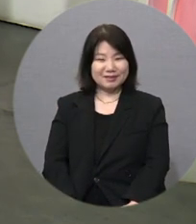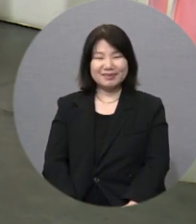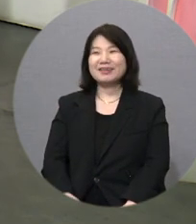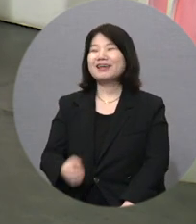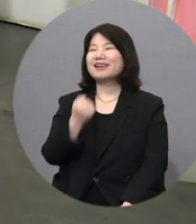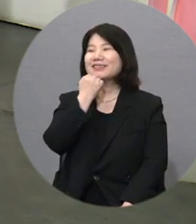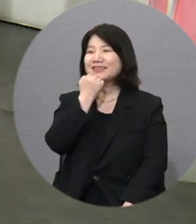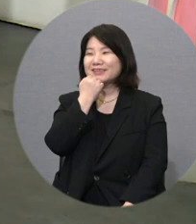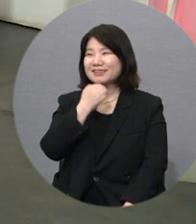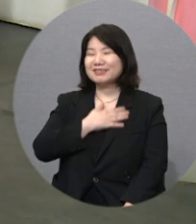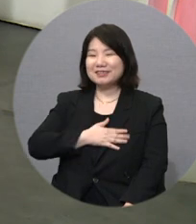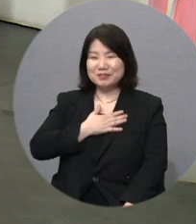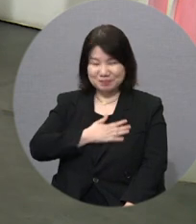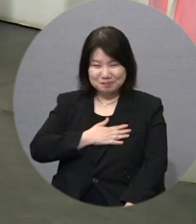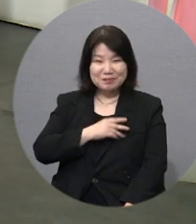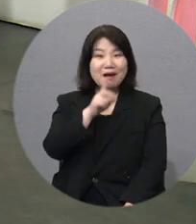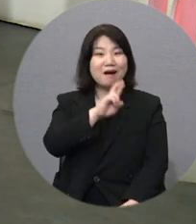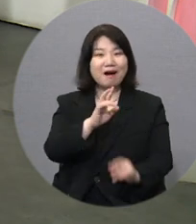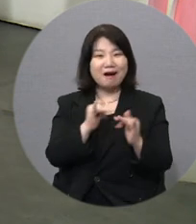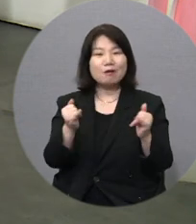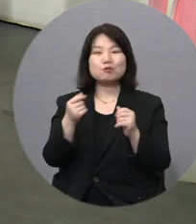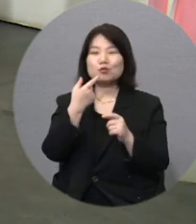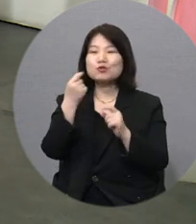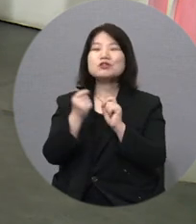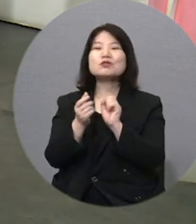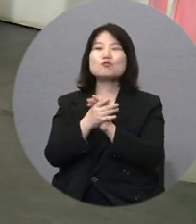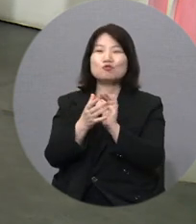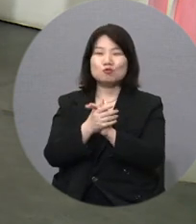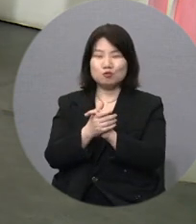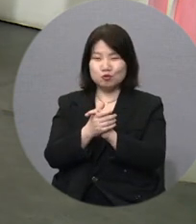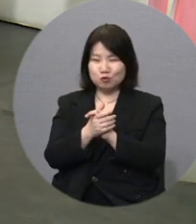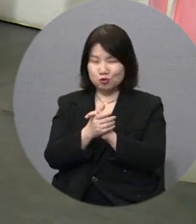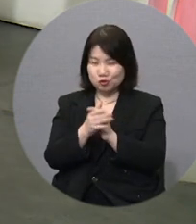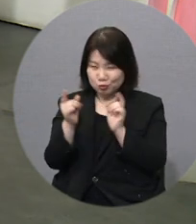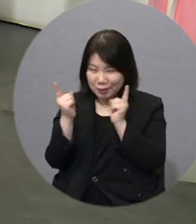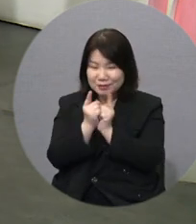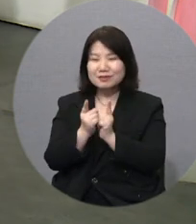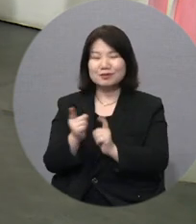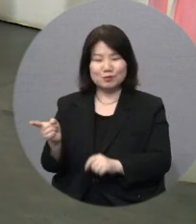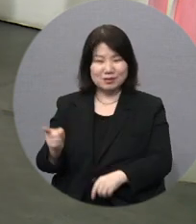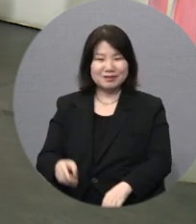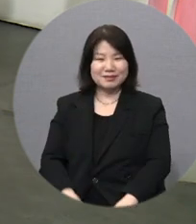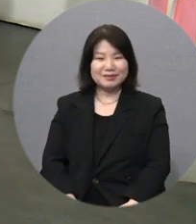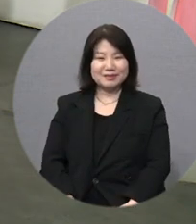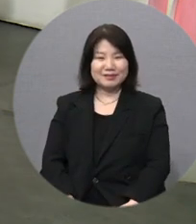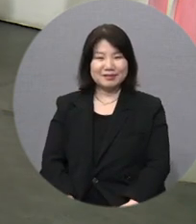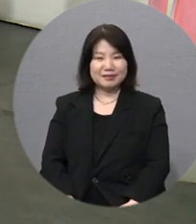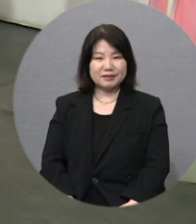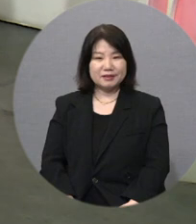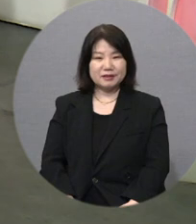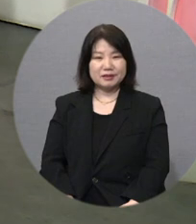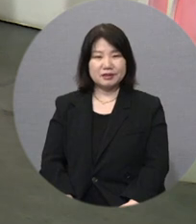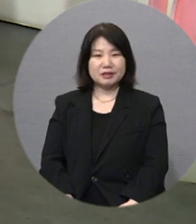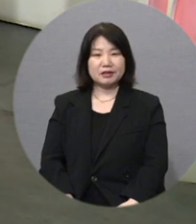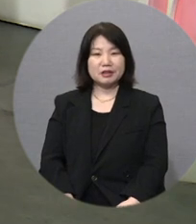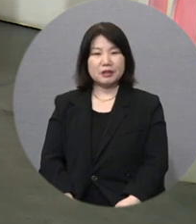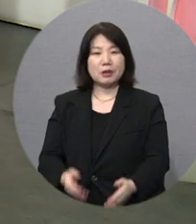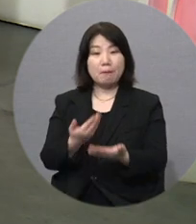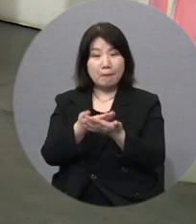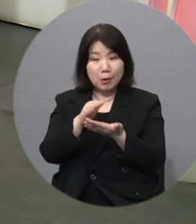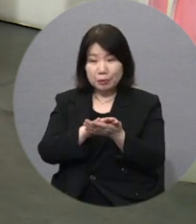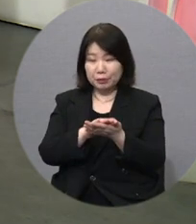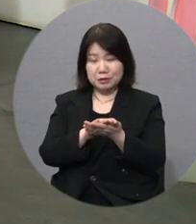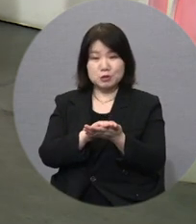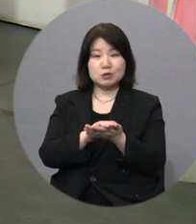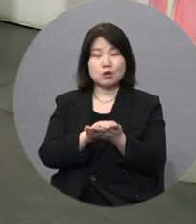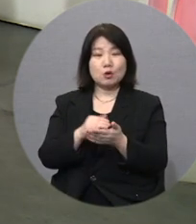동갑이래 이제 뭐 가수 친구분 생기셨네요 가수 친구분 아 좋습니다 어 편집 국장으로서 전 편집